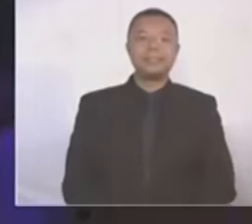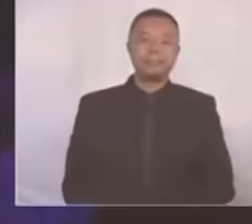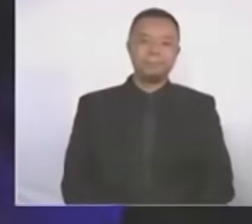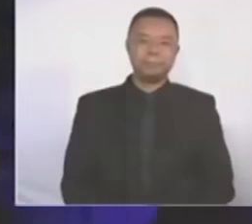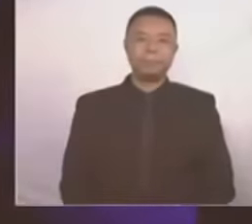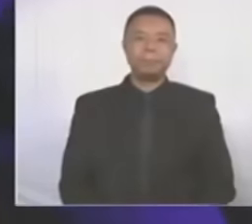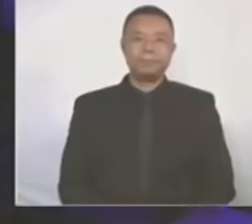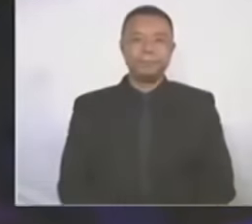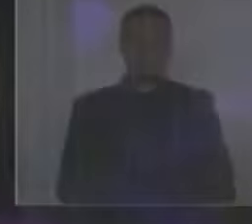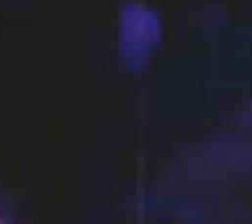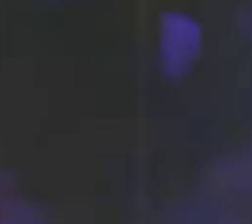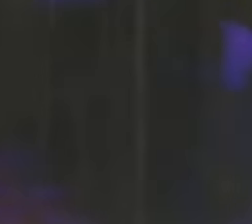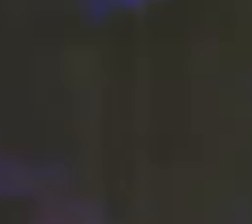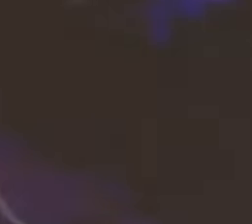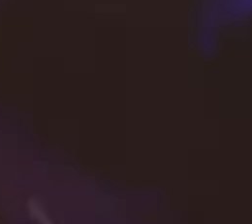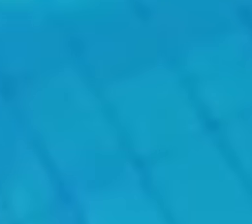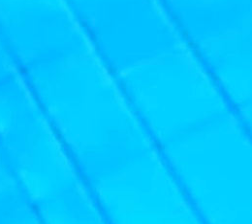iNews, melaporkan.